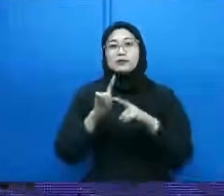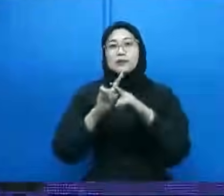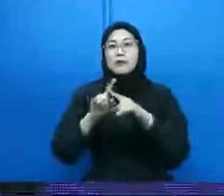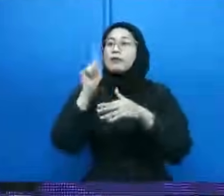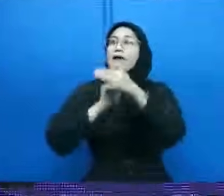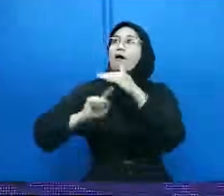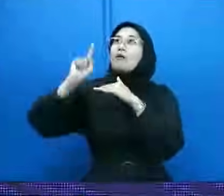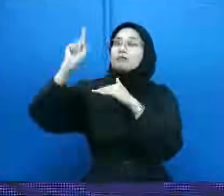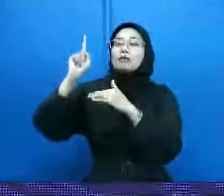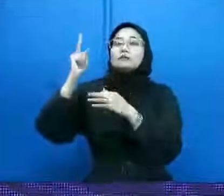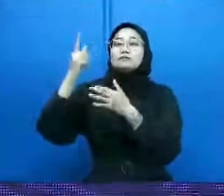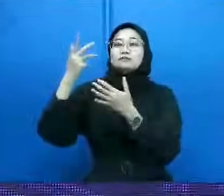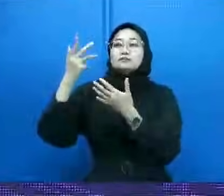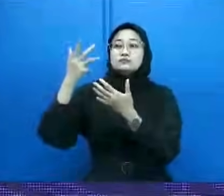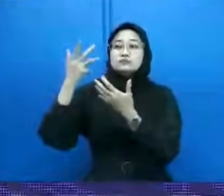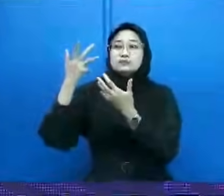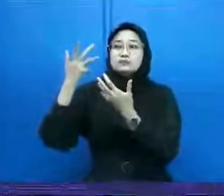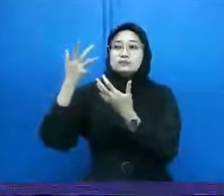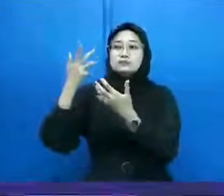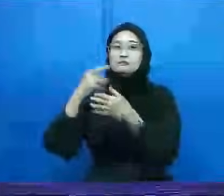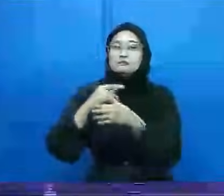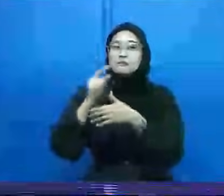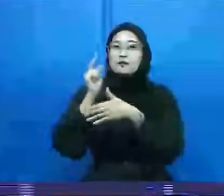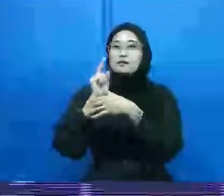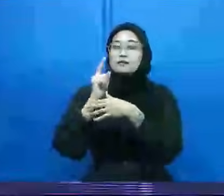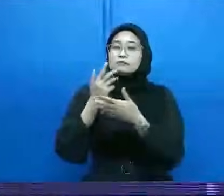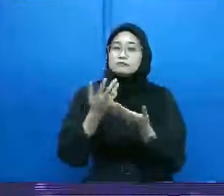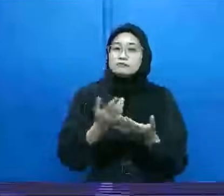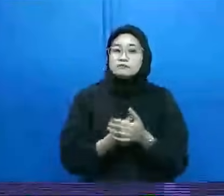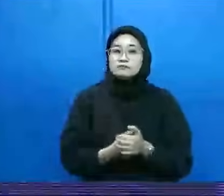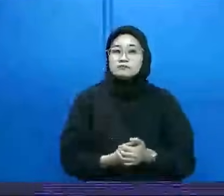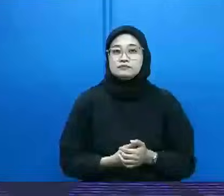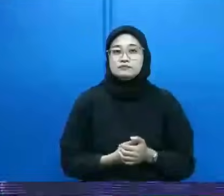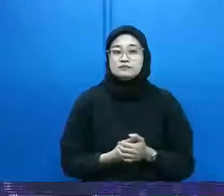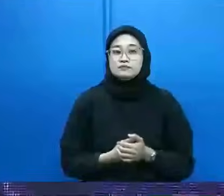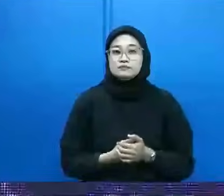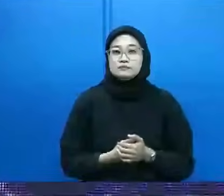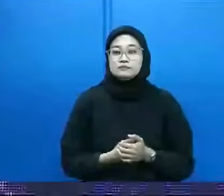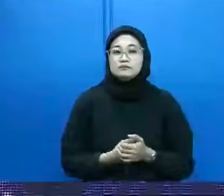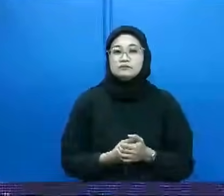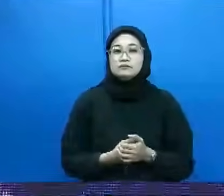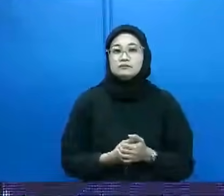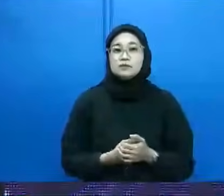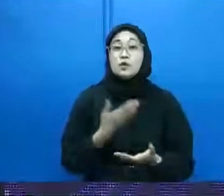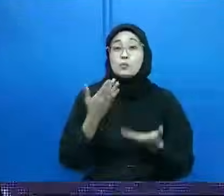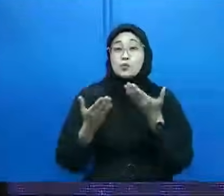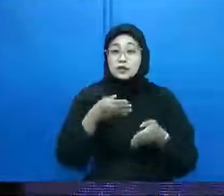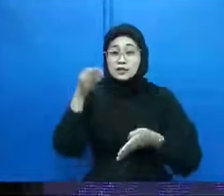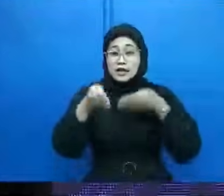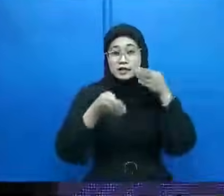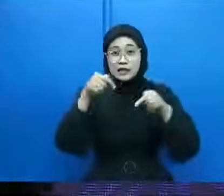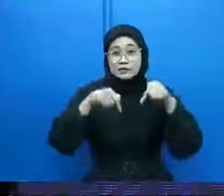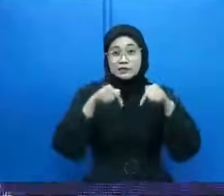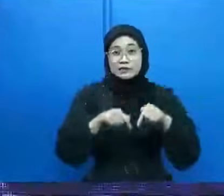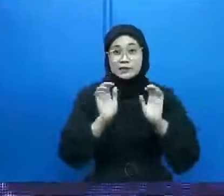gembira pada Anda dari Al-Quran. Mungkin yang terundang, yang pengen datang banyak. Tapi kenapa Anda yang ada di sini? Kenapa Anda